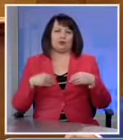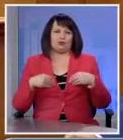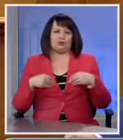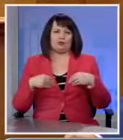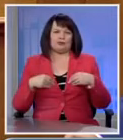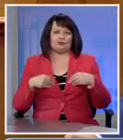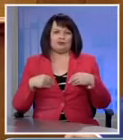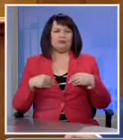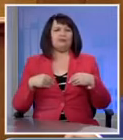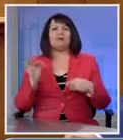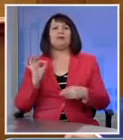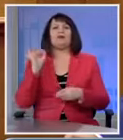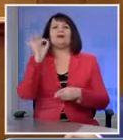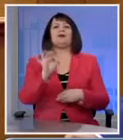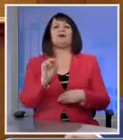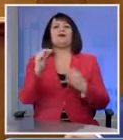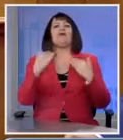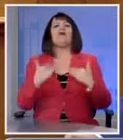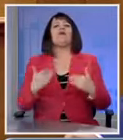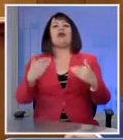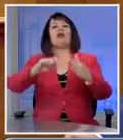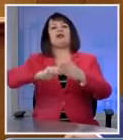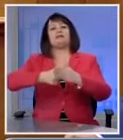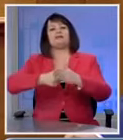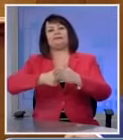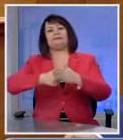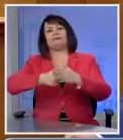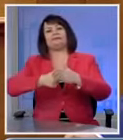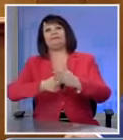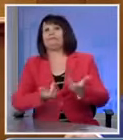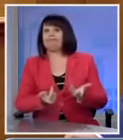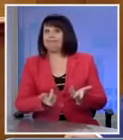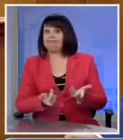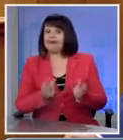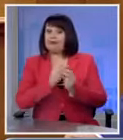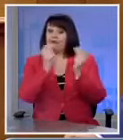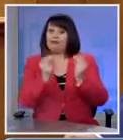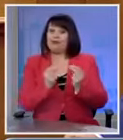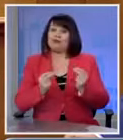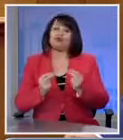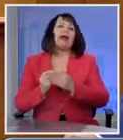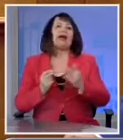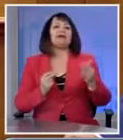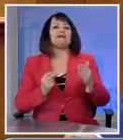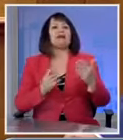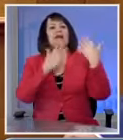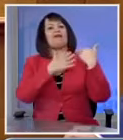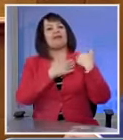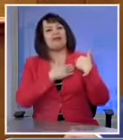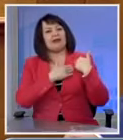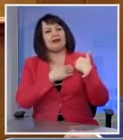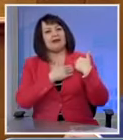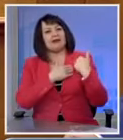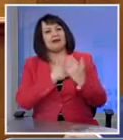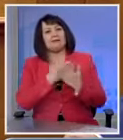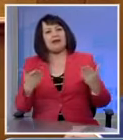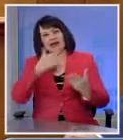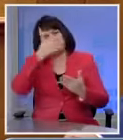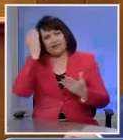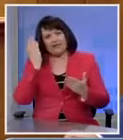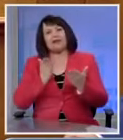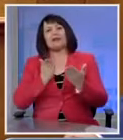οδηγούσε άμεσα σε κλείσιμο της Βουλής. Και άρα η αριστερά θα χρεώνονταν τη μεγάλη ηθική ευθύνη